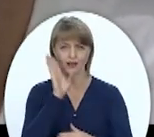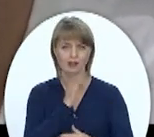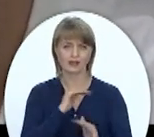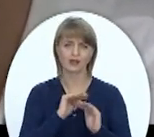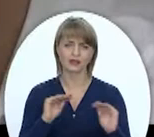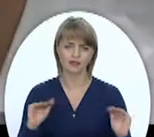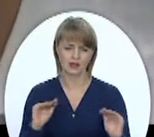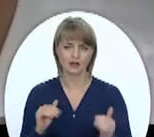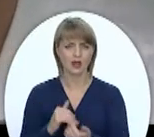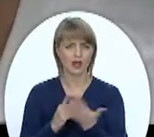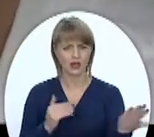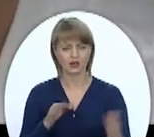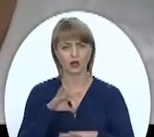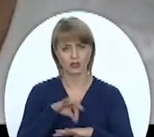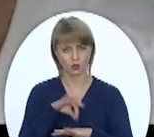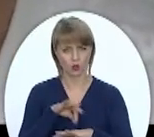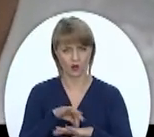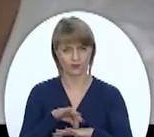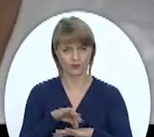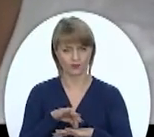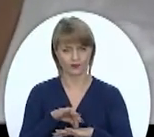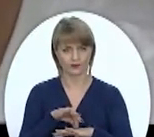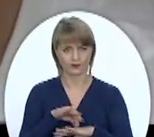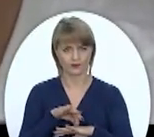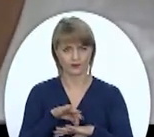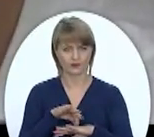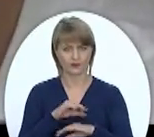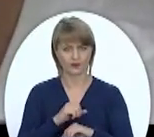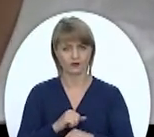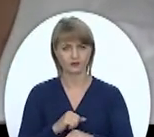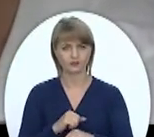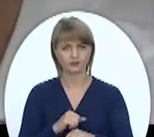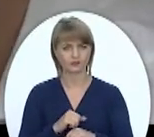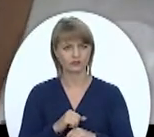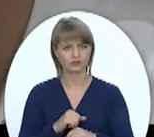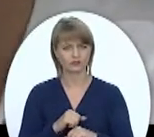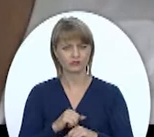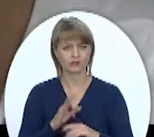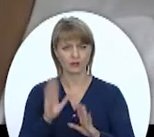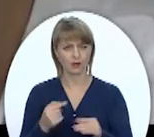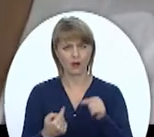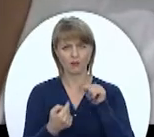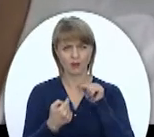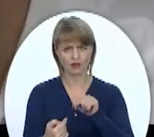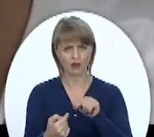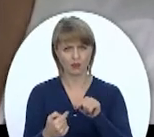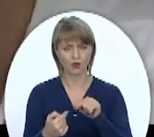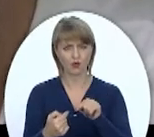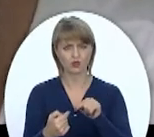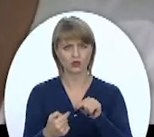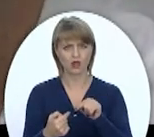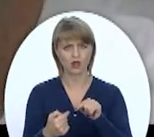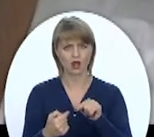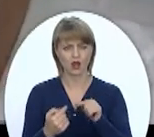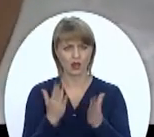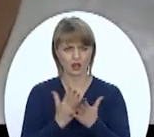и к их недугам. То есть, причем прямо диаметрально противоположное, да, то есть от приятия